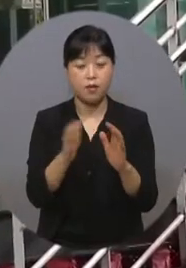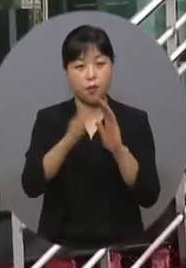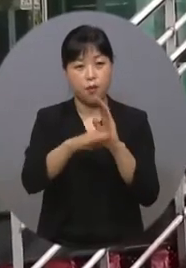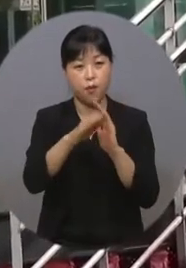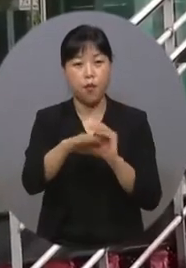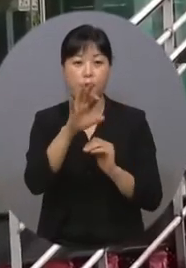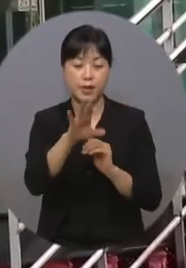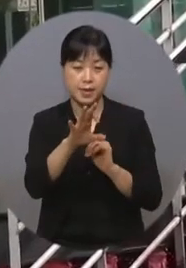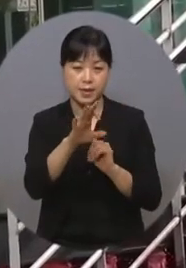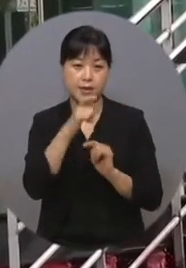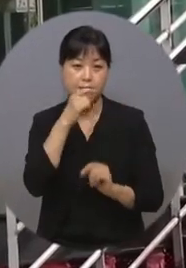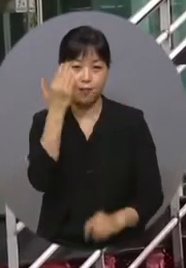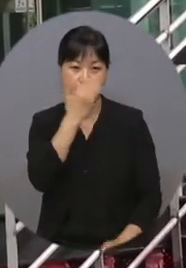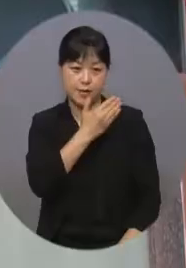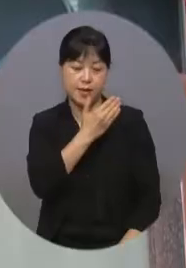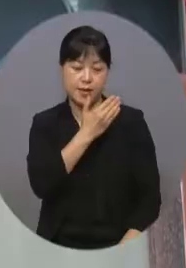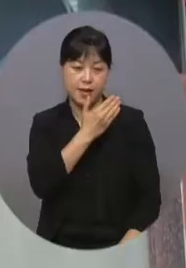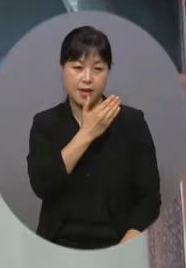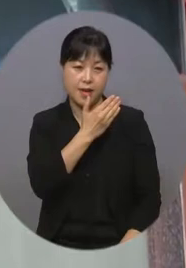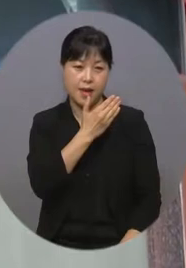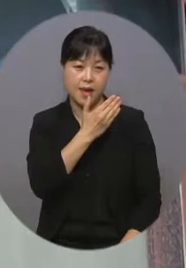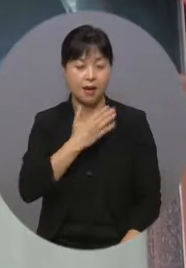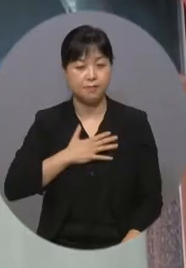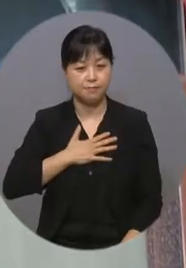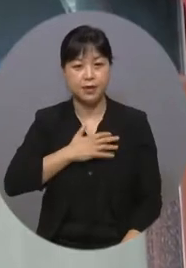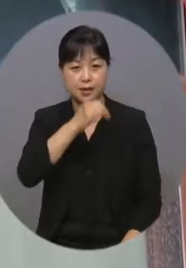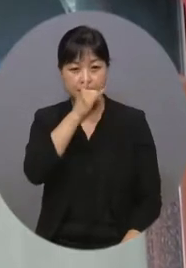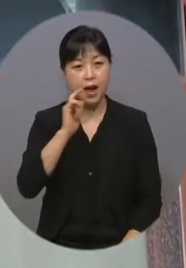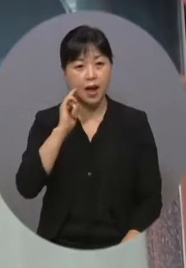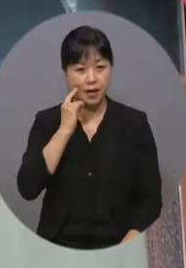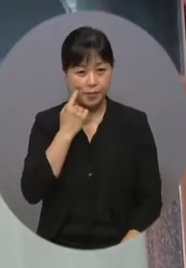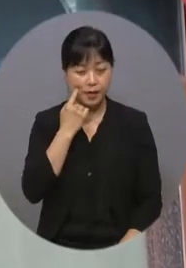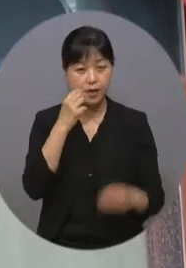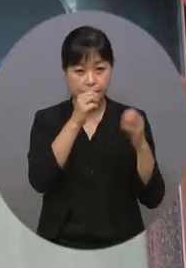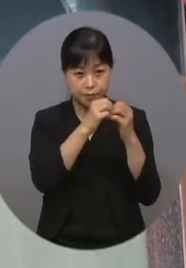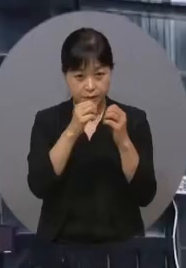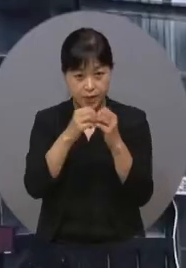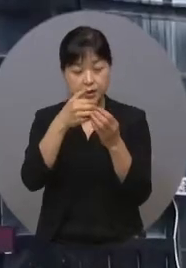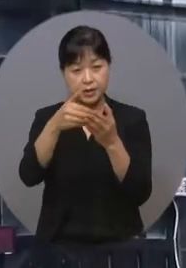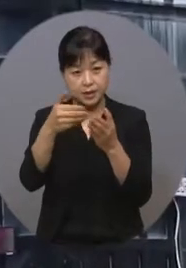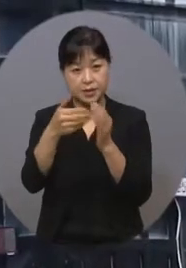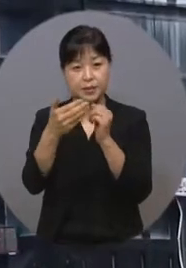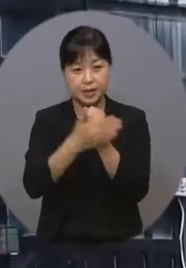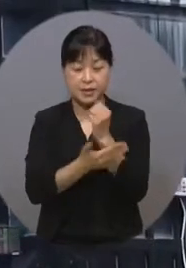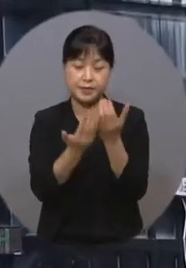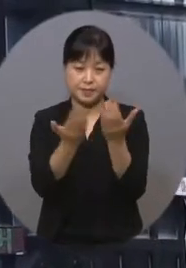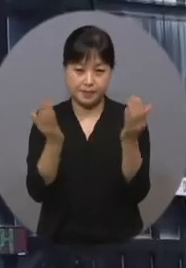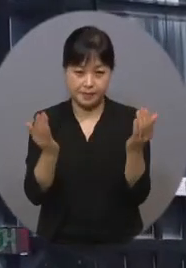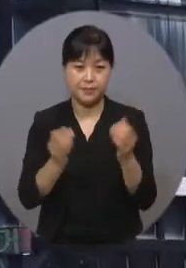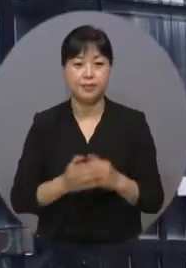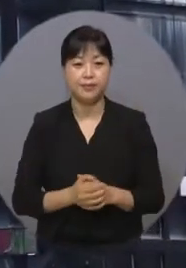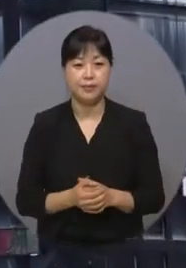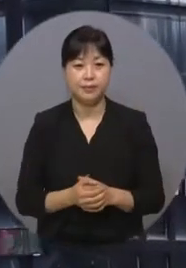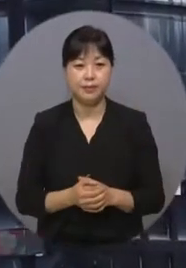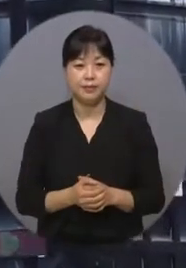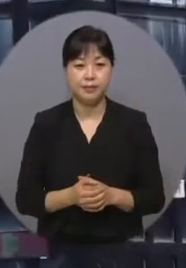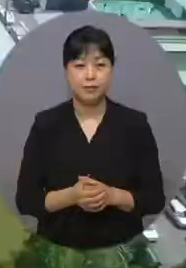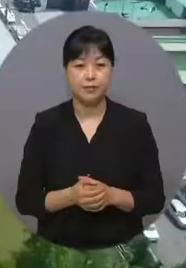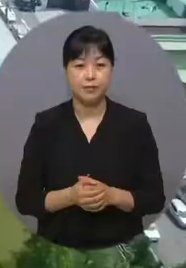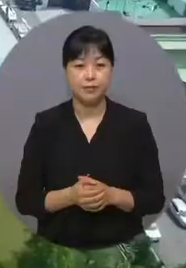공공화장실에 여수의 감성을 담은 아름다운 글과 그림, 사진 작품을 내걸었습니다.